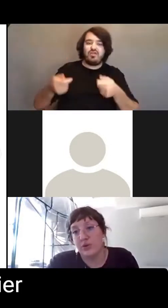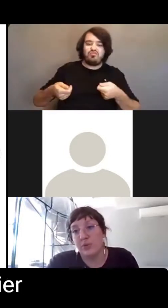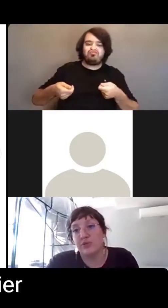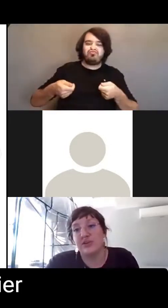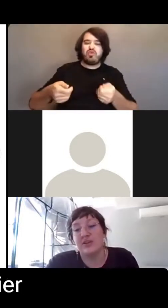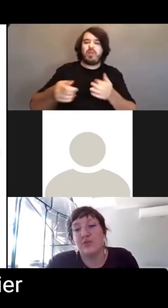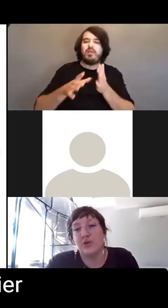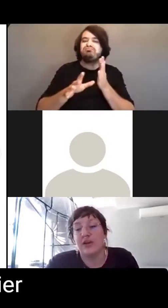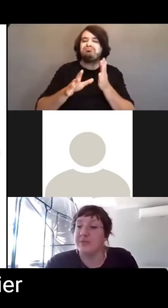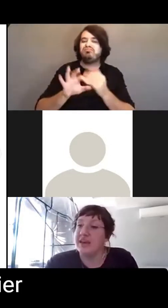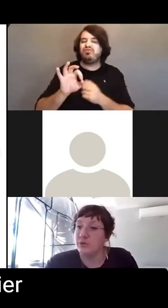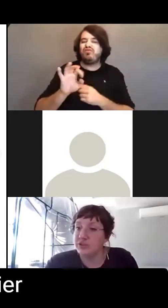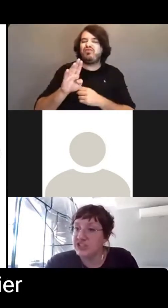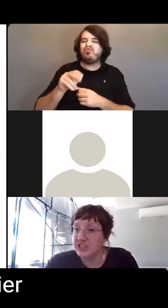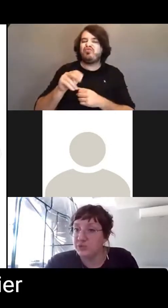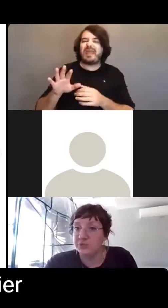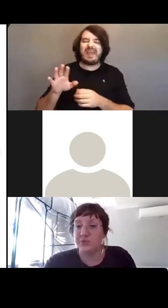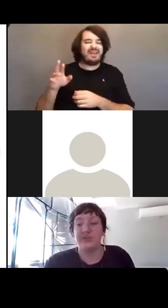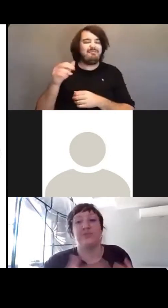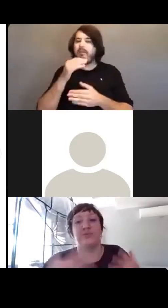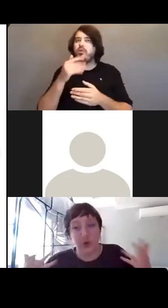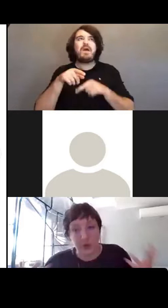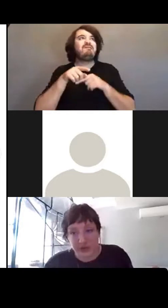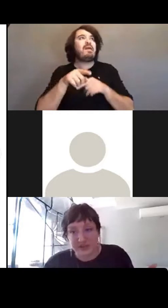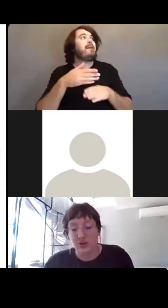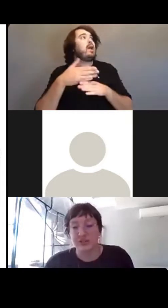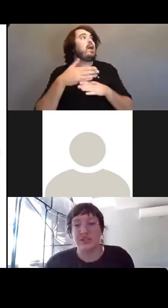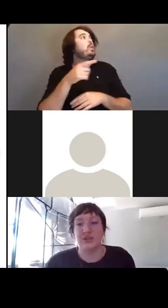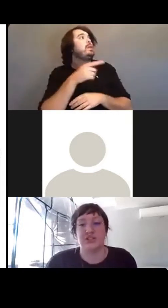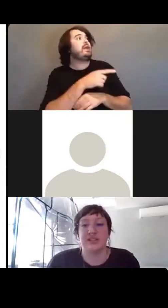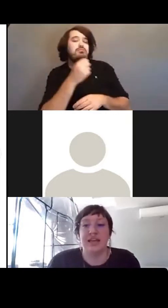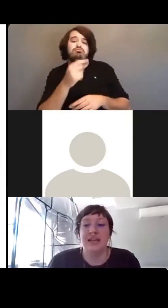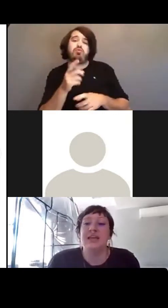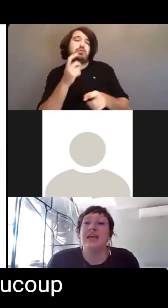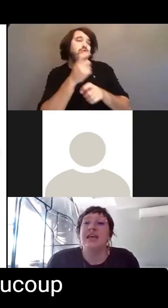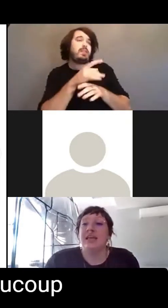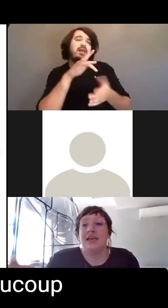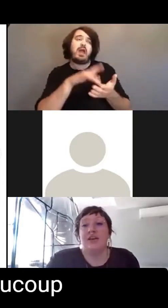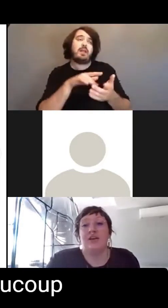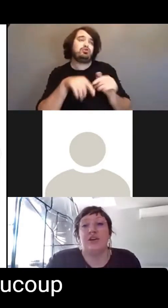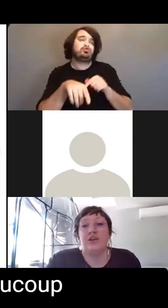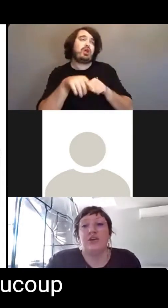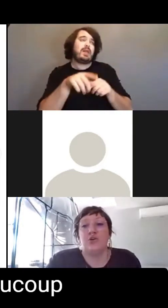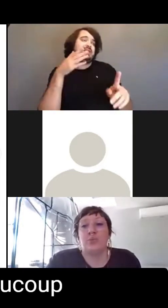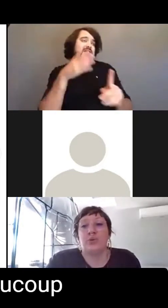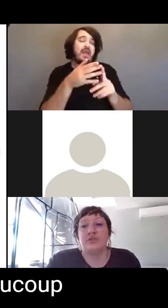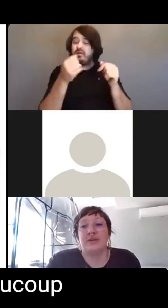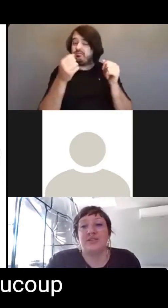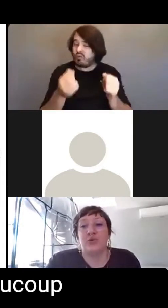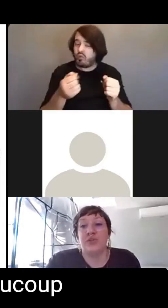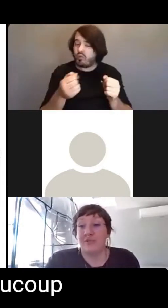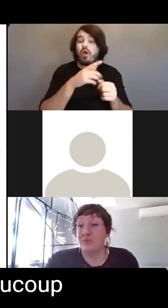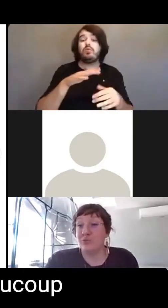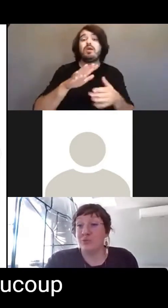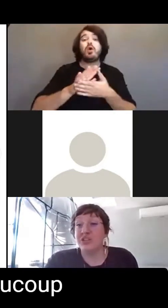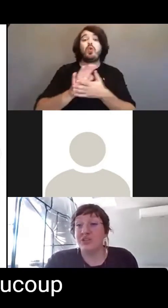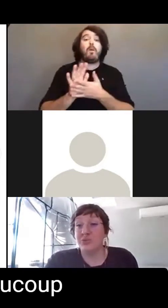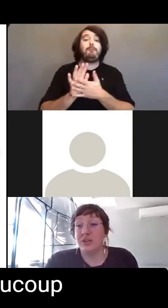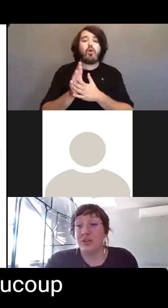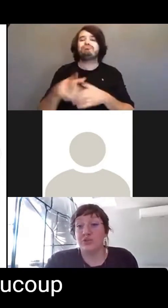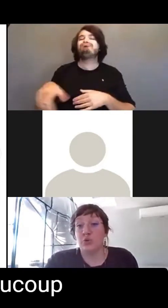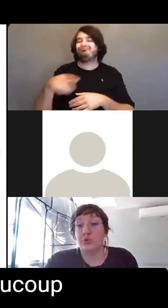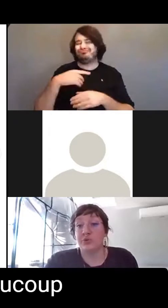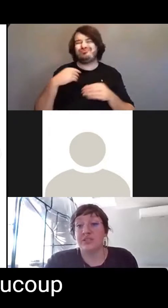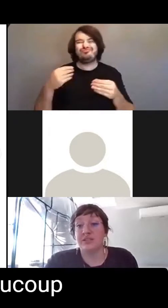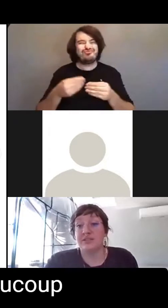Donc, pas besoin d'avoir un fermier à côté de chez nous. Vous pouvez vous procurer ça en centre-jardin. Et le compost, bien ça, on en fait beaucoup chez nous.